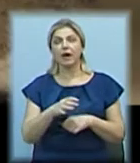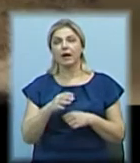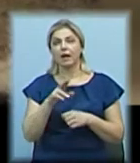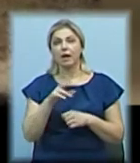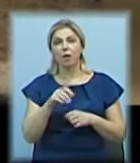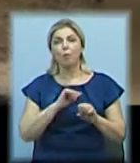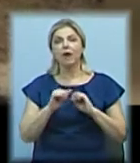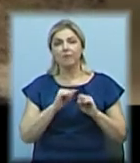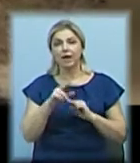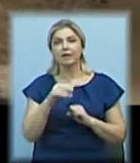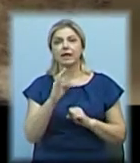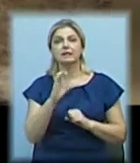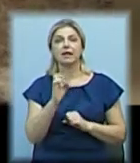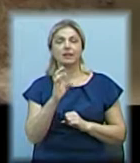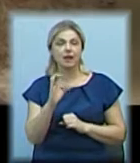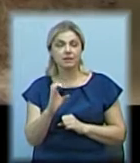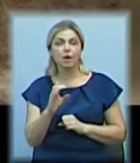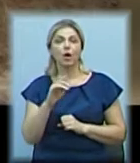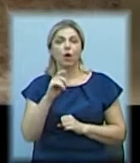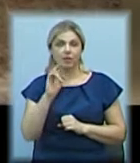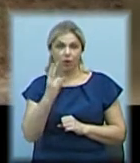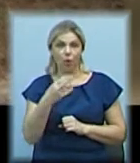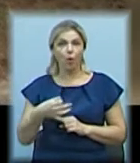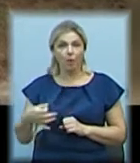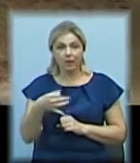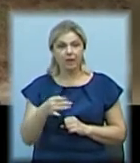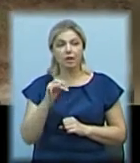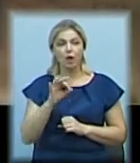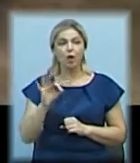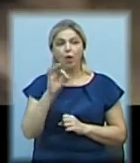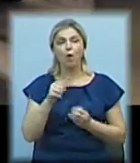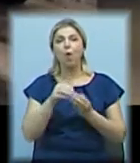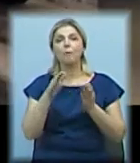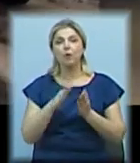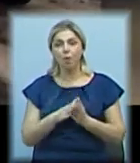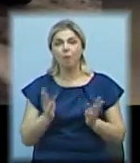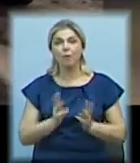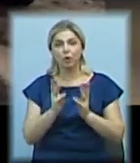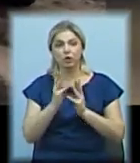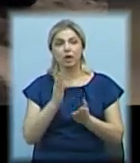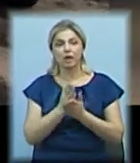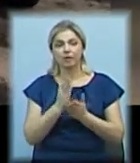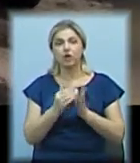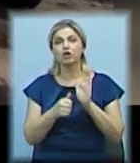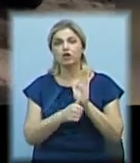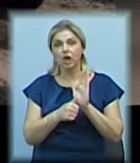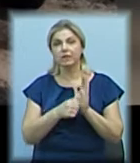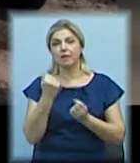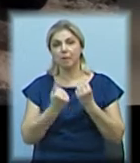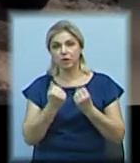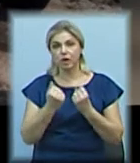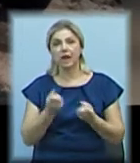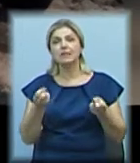на Миколаївській області. А на випадок збільшення масштабів пожежі у бойовій готовності перебувало 6 одиниць